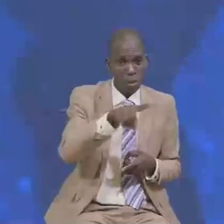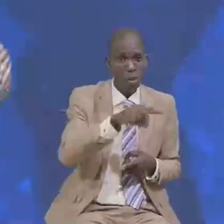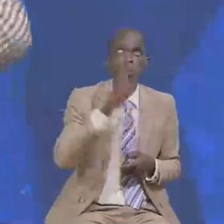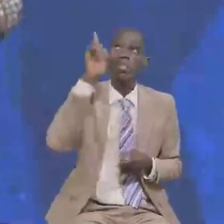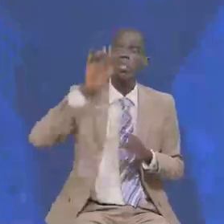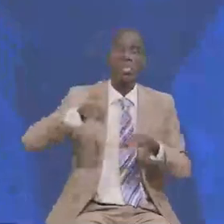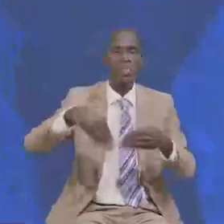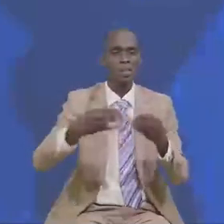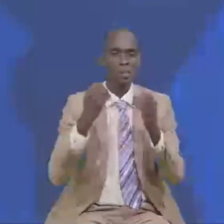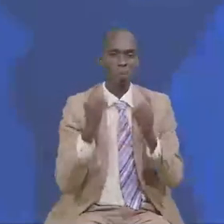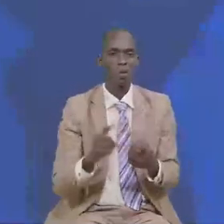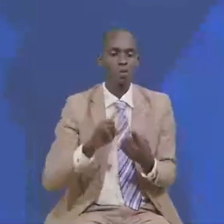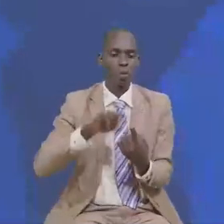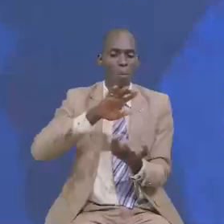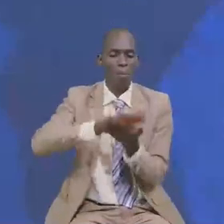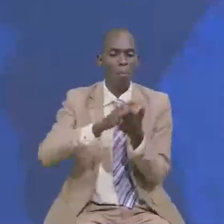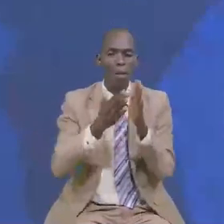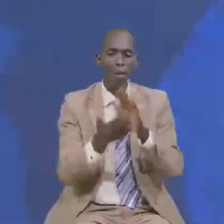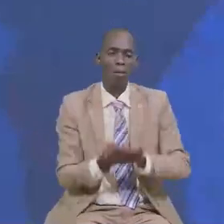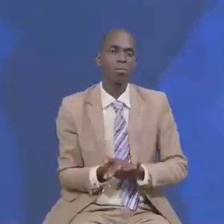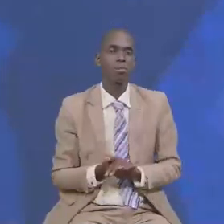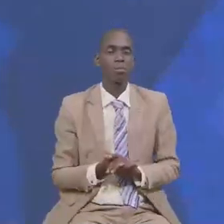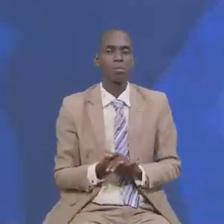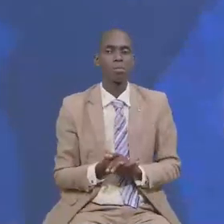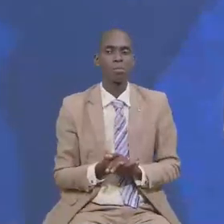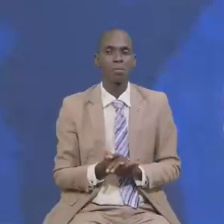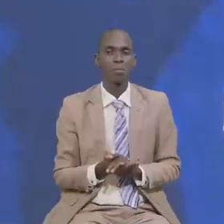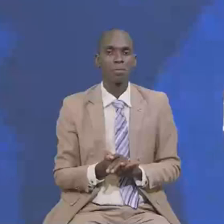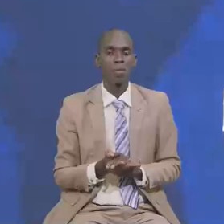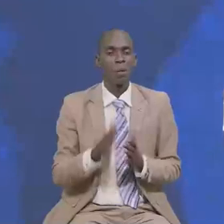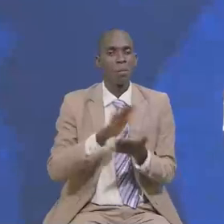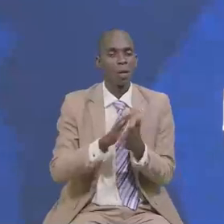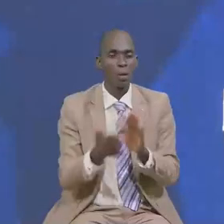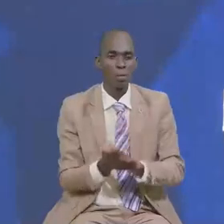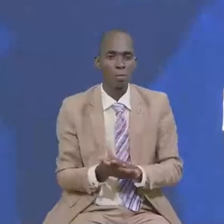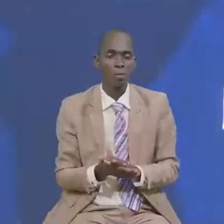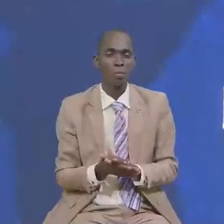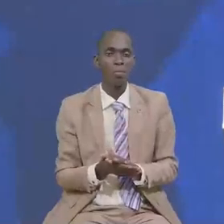à ceux qui croient en son nom, elle a donné le pouvoir de devenir.